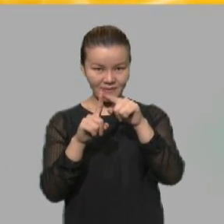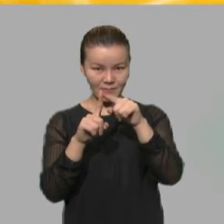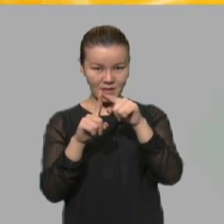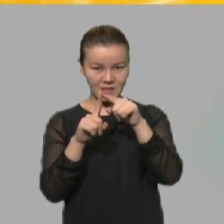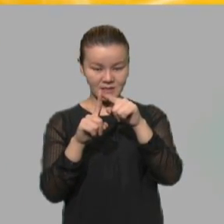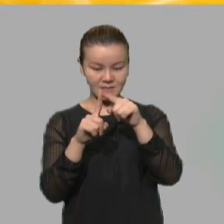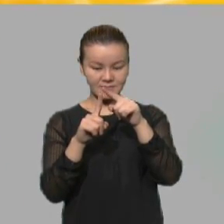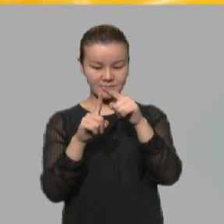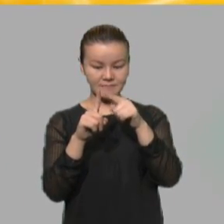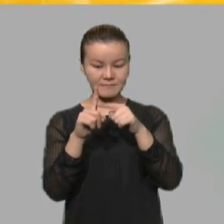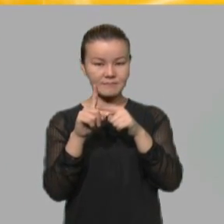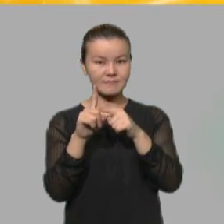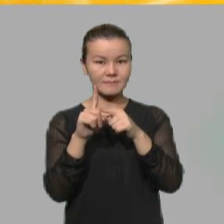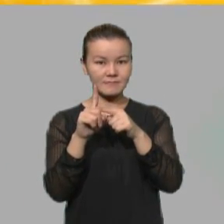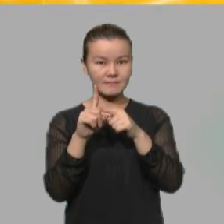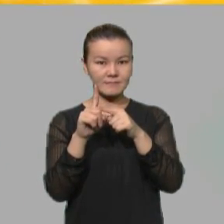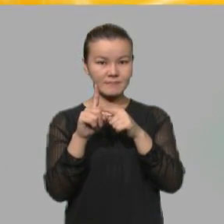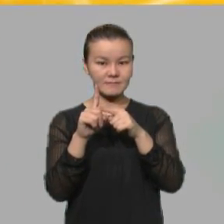пальца.